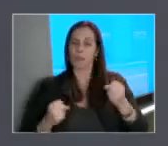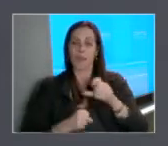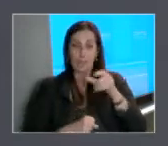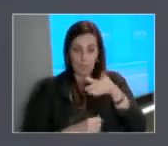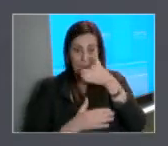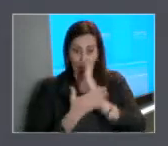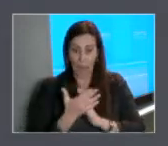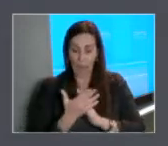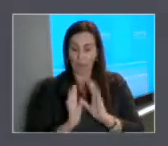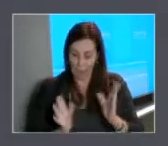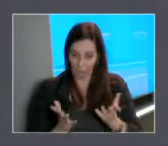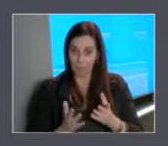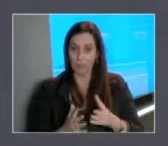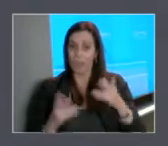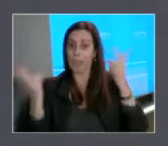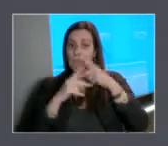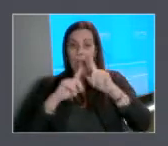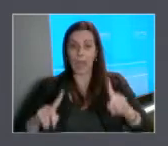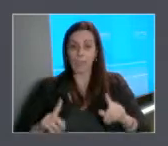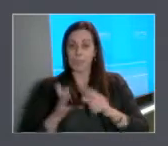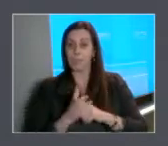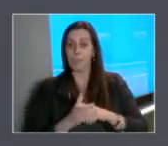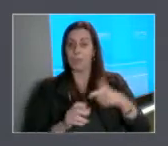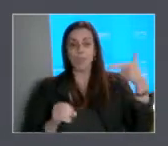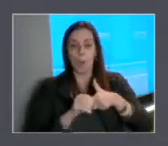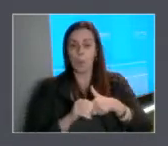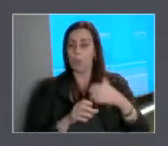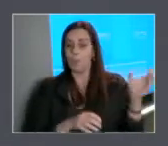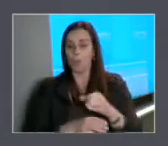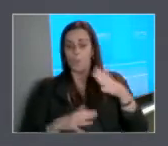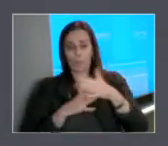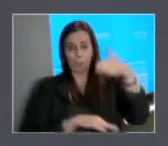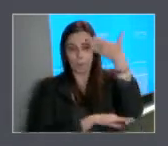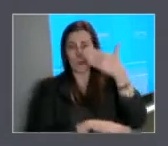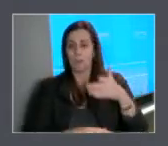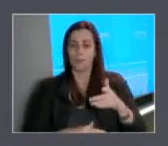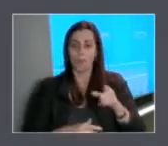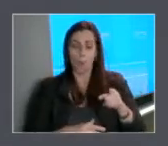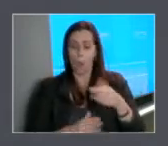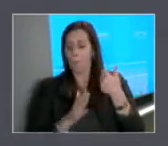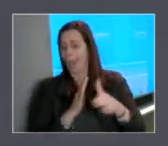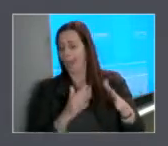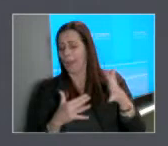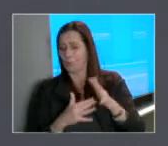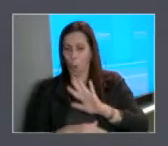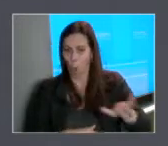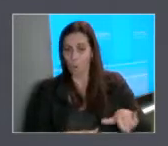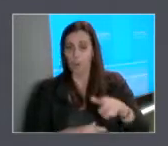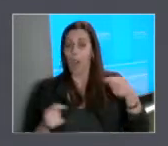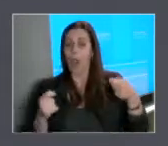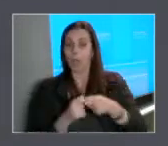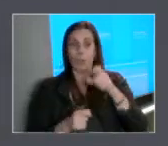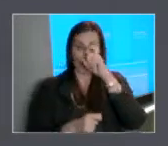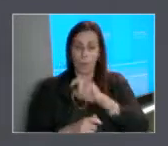והנה חלק מהקומבינות, עסקת הגז עם תשובה. מינוי מבקר המדינה, מתניהו מעלים הדוחות אנגלמן.